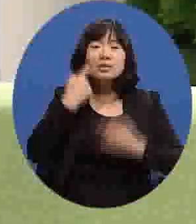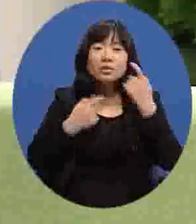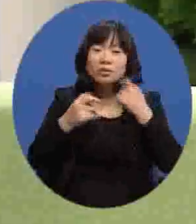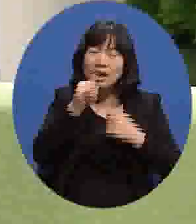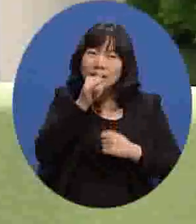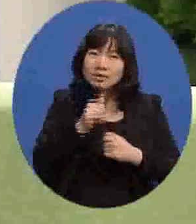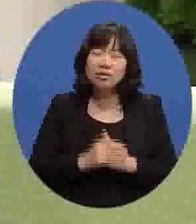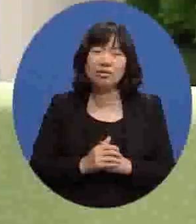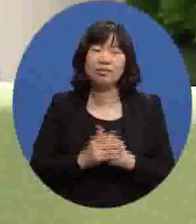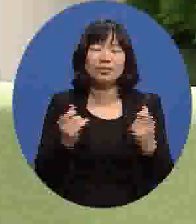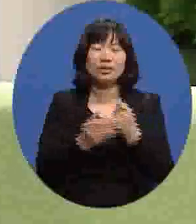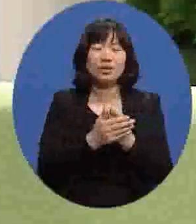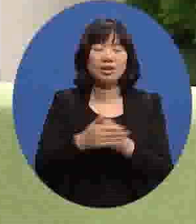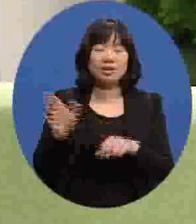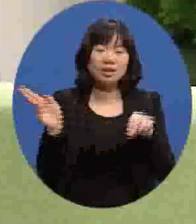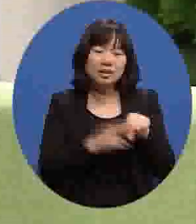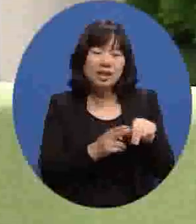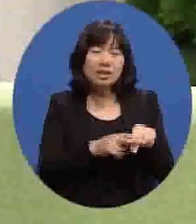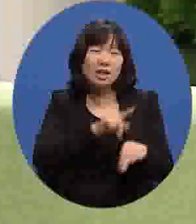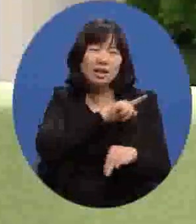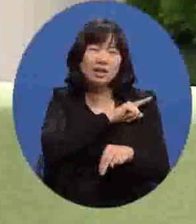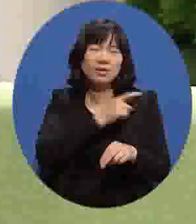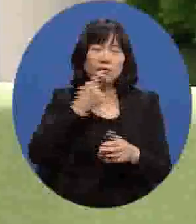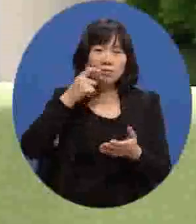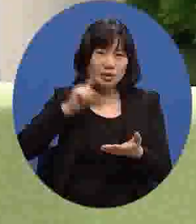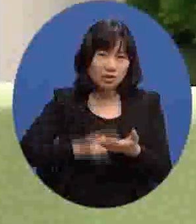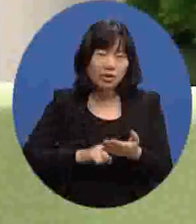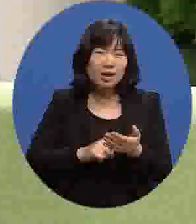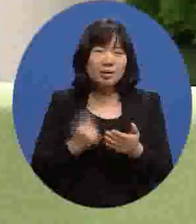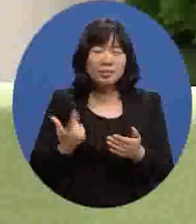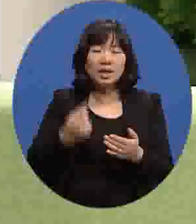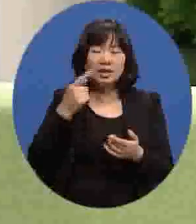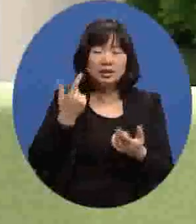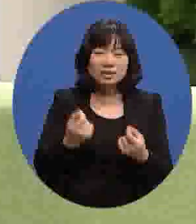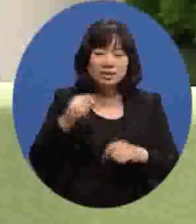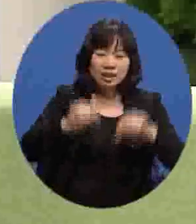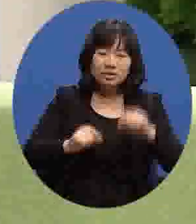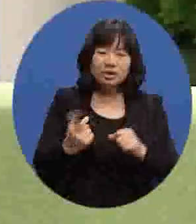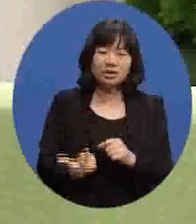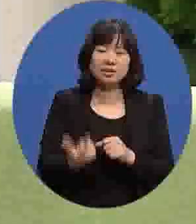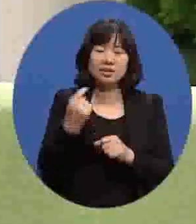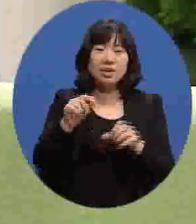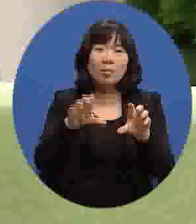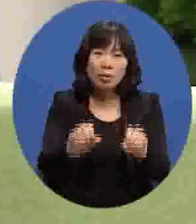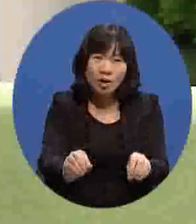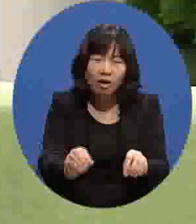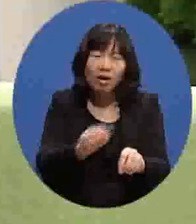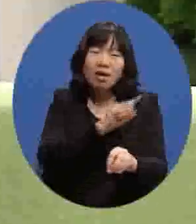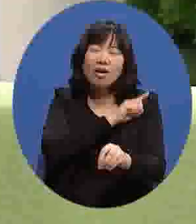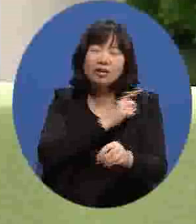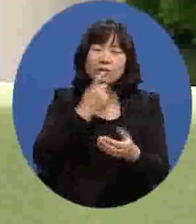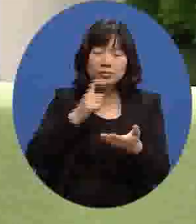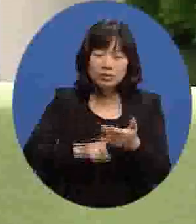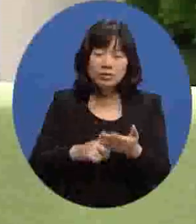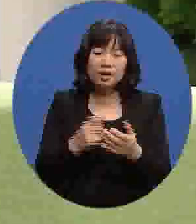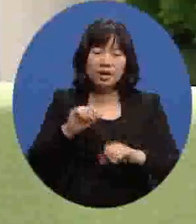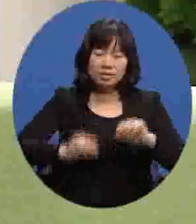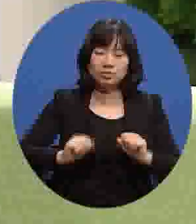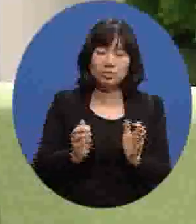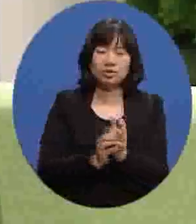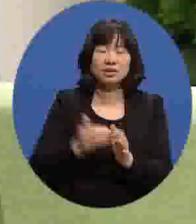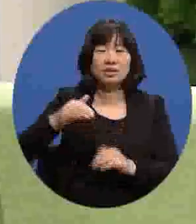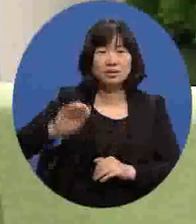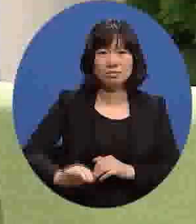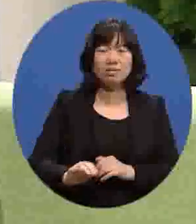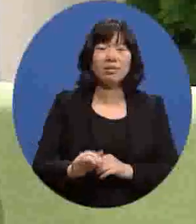거예요. 그래서 때리는 게 가장 손쉬운, 그러니까 바로 그 행동을 즉각적으로 멈추는 데는 가장 손쉬운 행동이지만